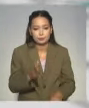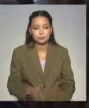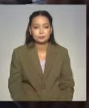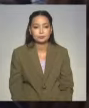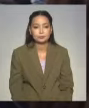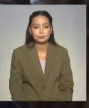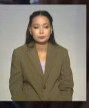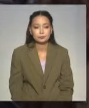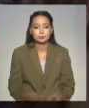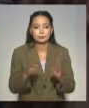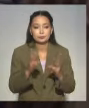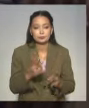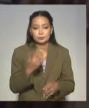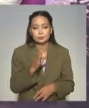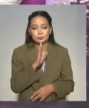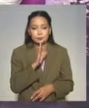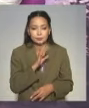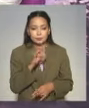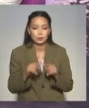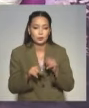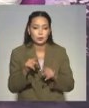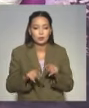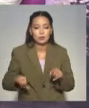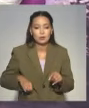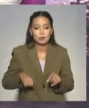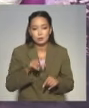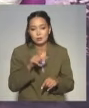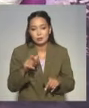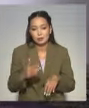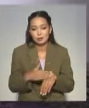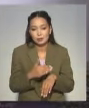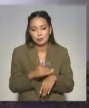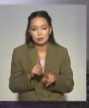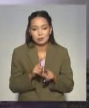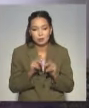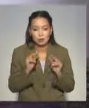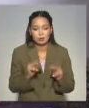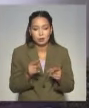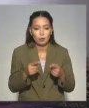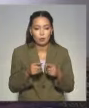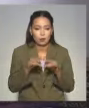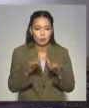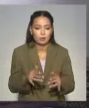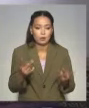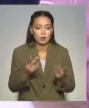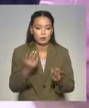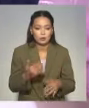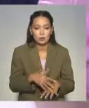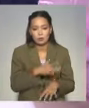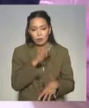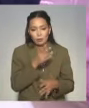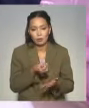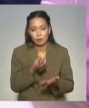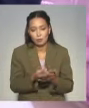бақылауында. Зардап шеккен бойжеткенмен оның туыстары бұзақыларды жазалап, әділетті іс жүргізуді талап етіп отыр. Жәбірленуші ұзақ уақыт ем